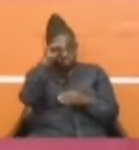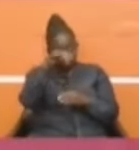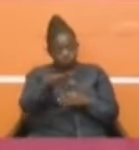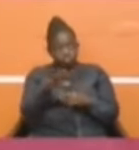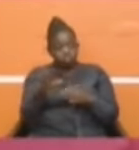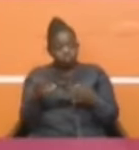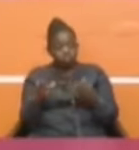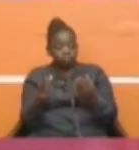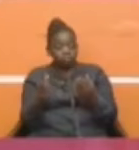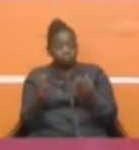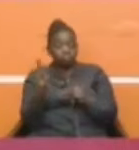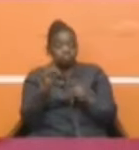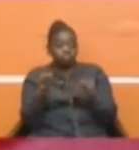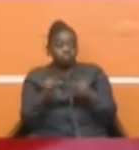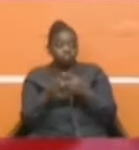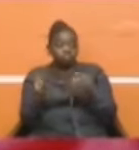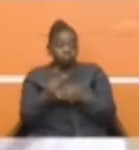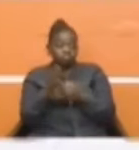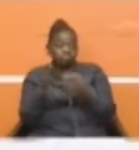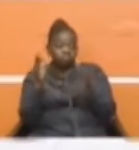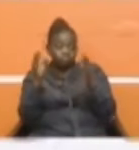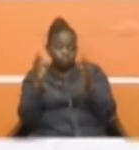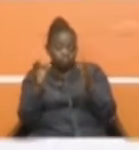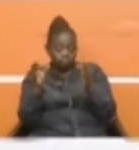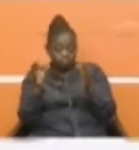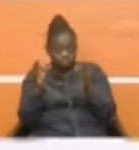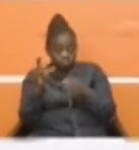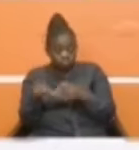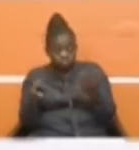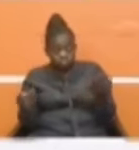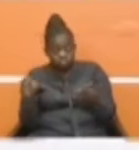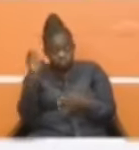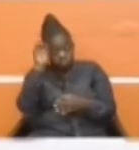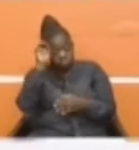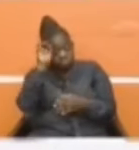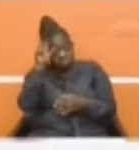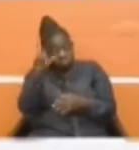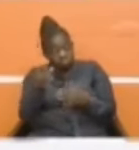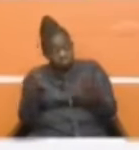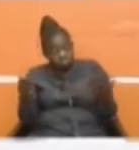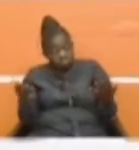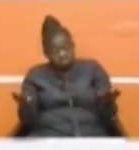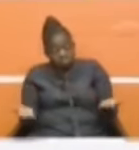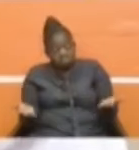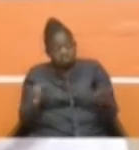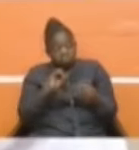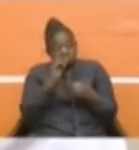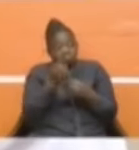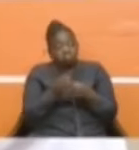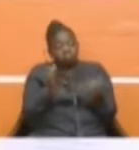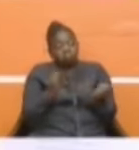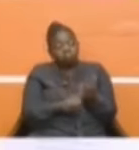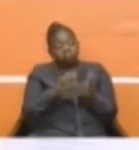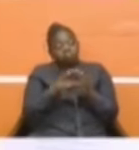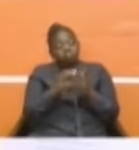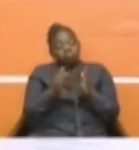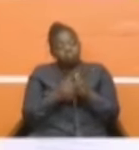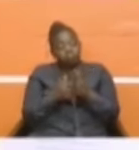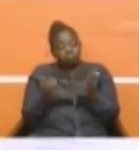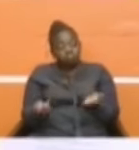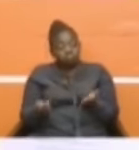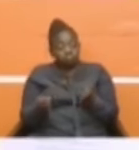baabwe anyone can actually afford insurance you don't need to be an elite person you don't need to be in formal employment to be able to afford insurance twatunuulira